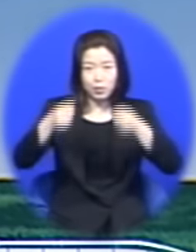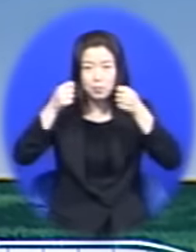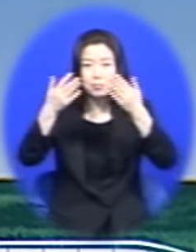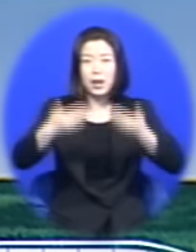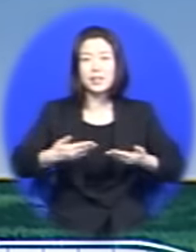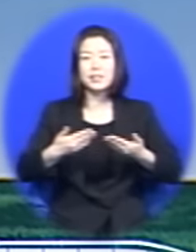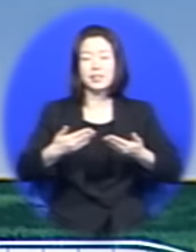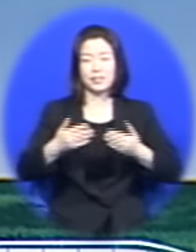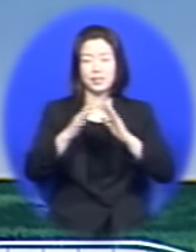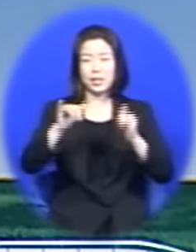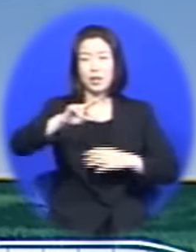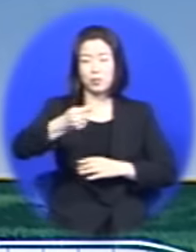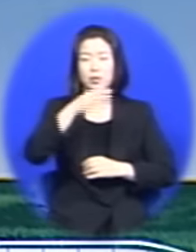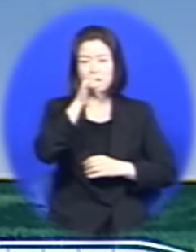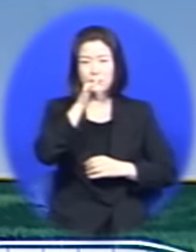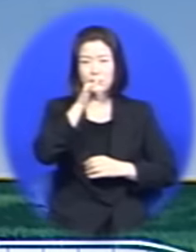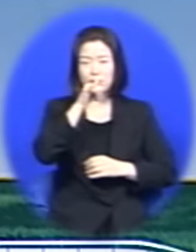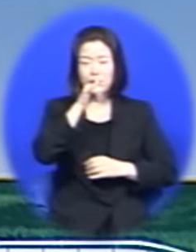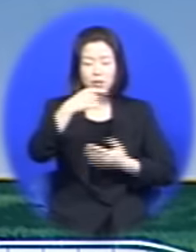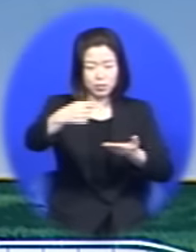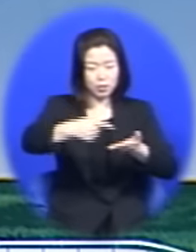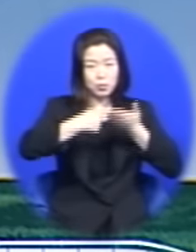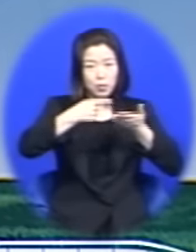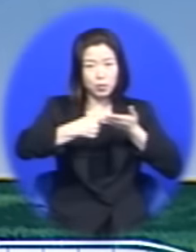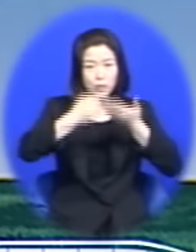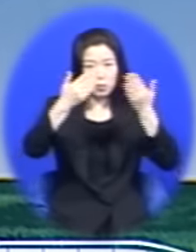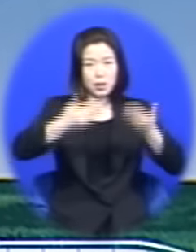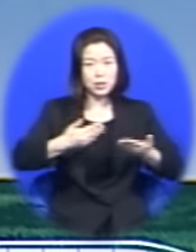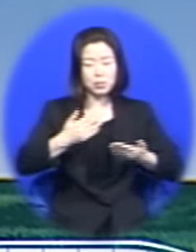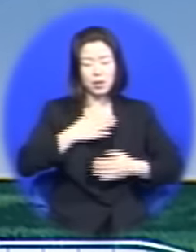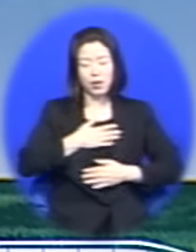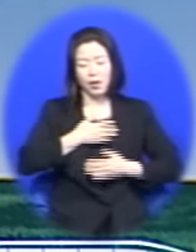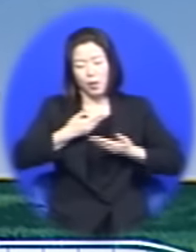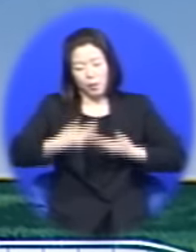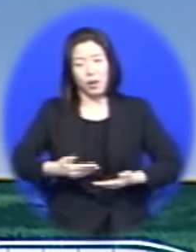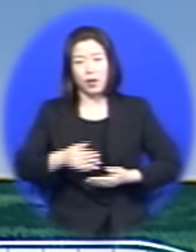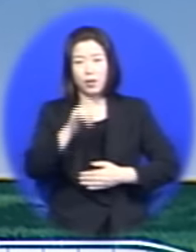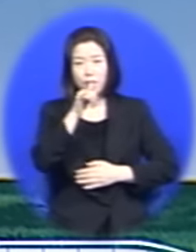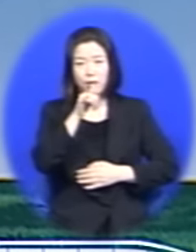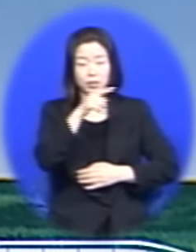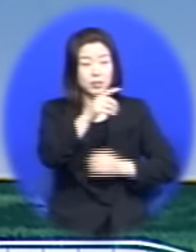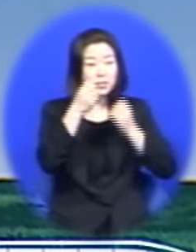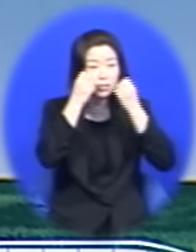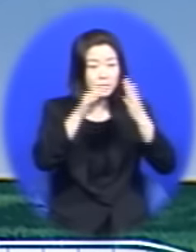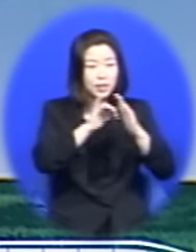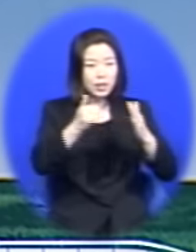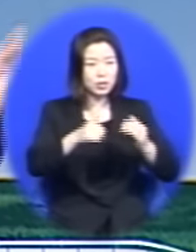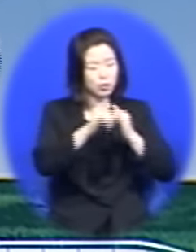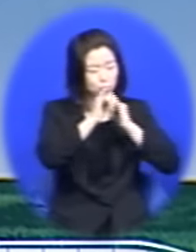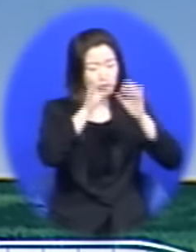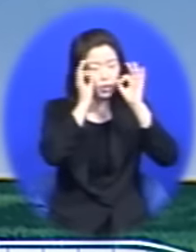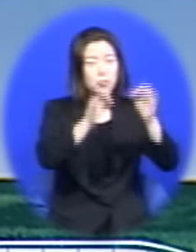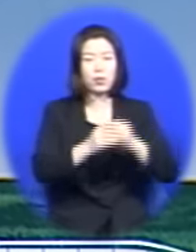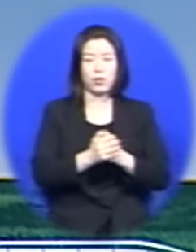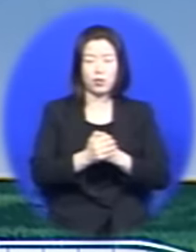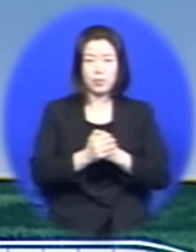제가 그런 보고를 듣고는 정말 가슴이 철렁 내려앉아요. 그 새가족이 너무 훌륭해 보여요. 바나바를 달래가면서